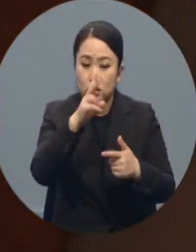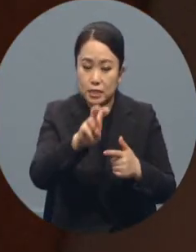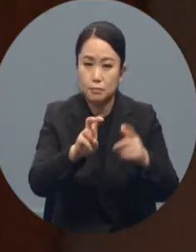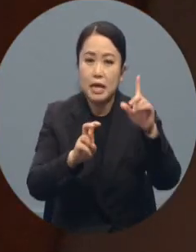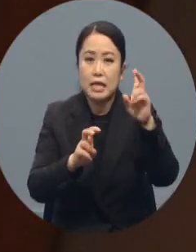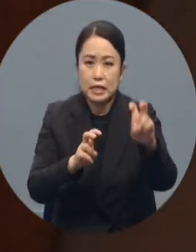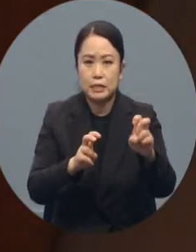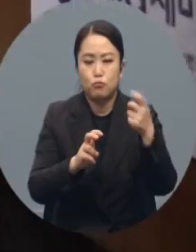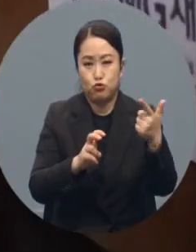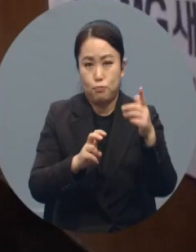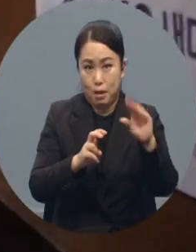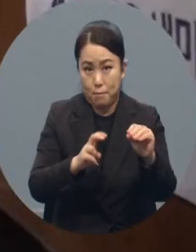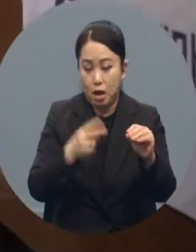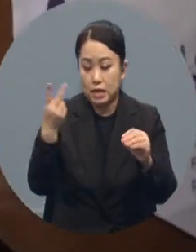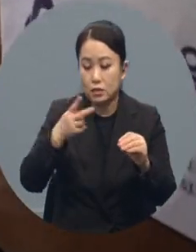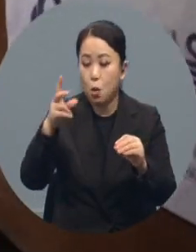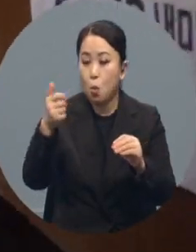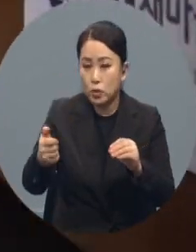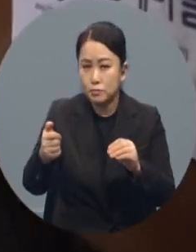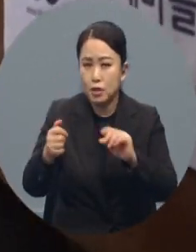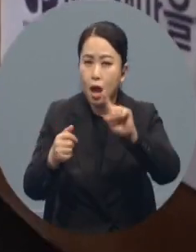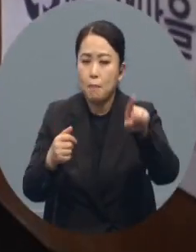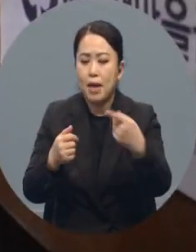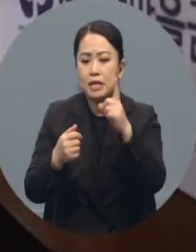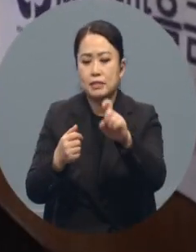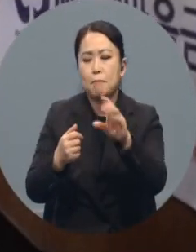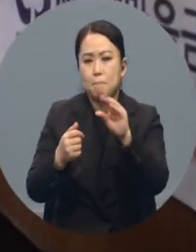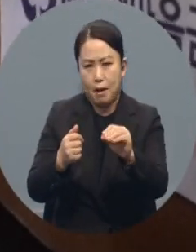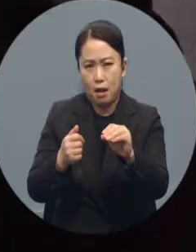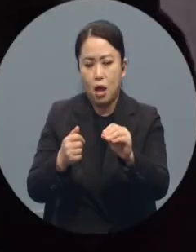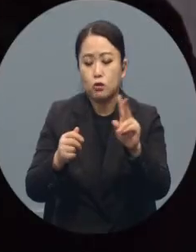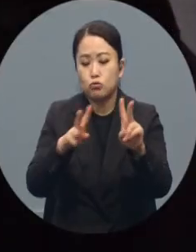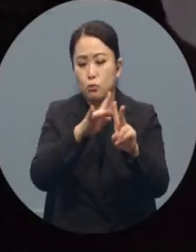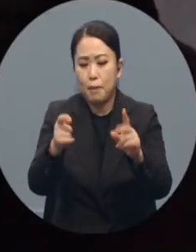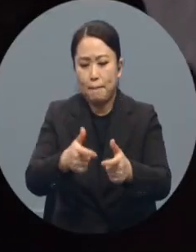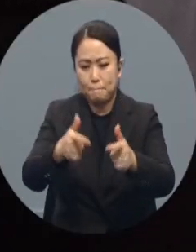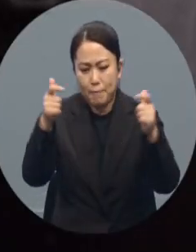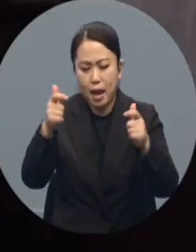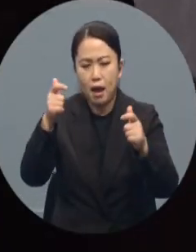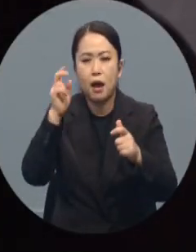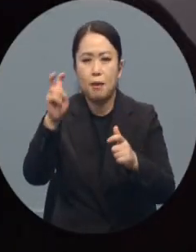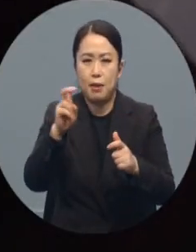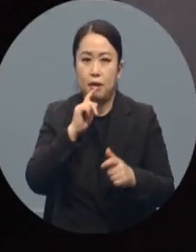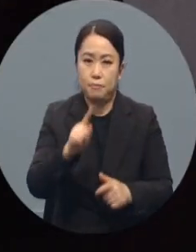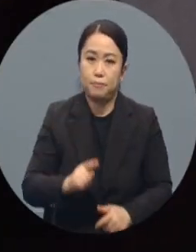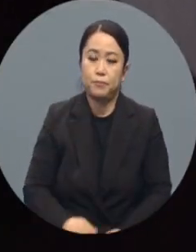2050년 110만명으로 2배 가까이 증가할 전망입니다 MBC 뉴스 정은주입니다